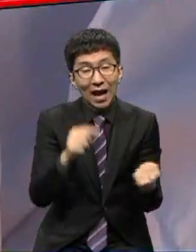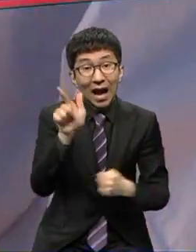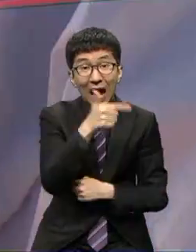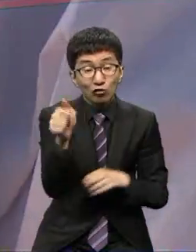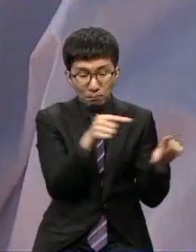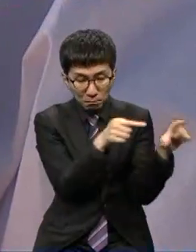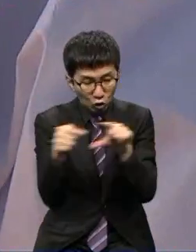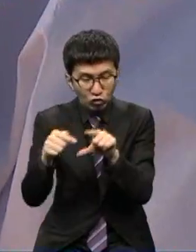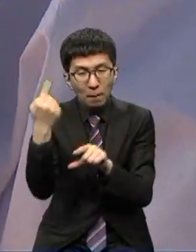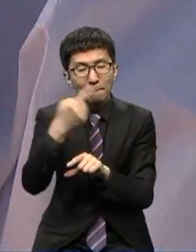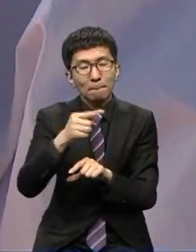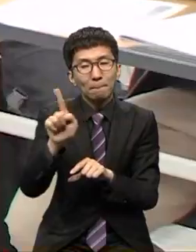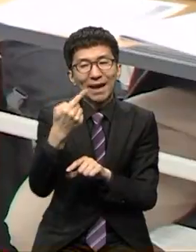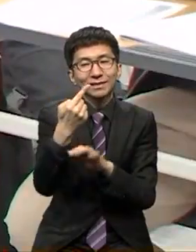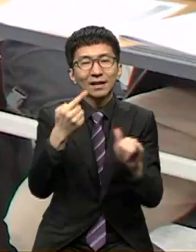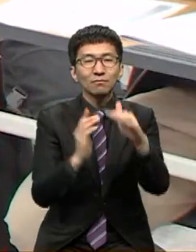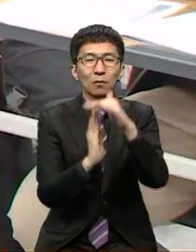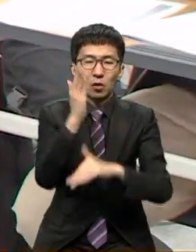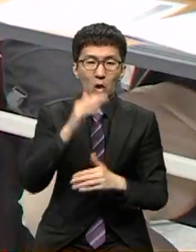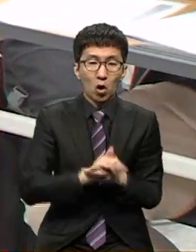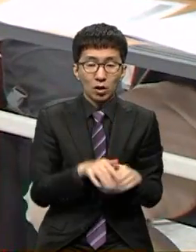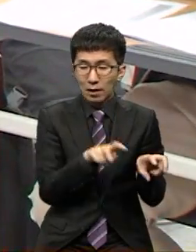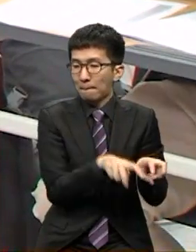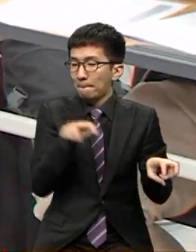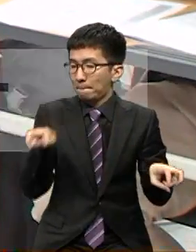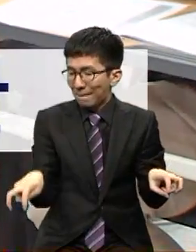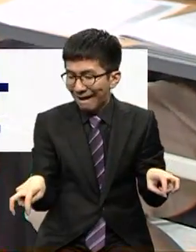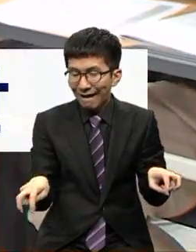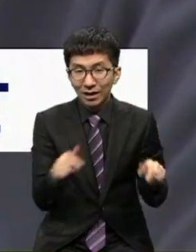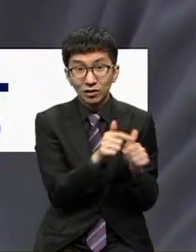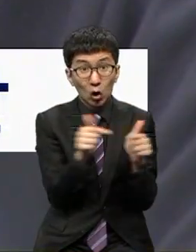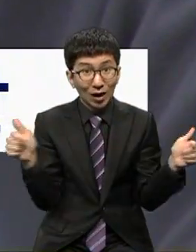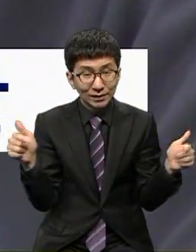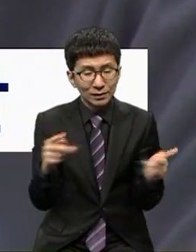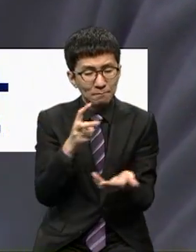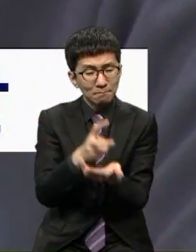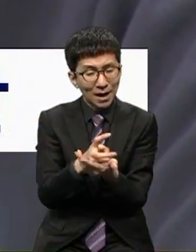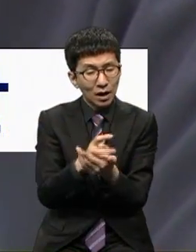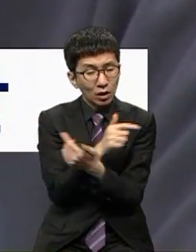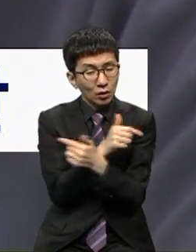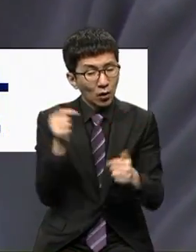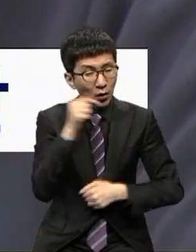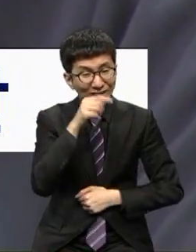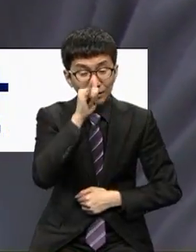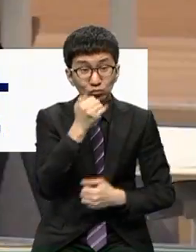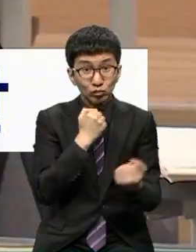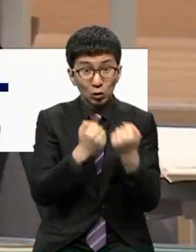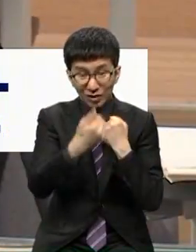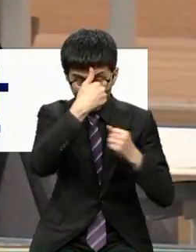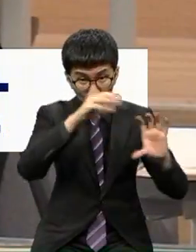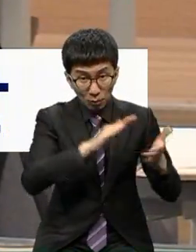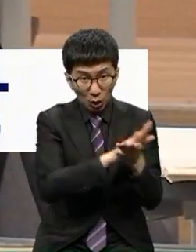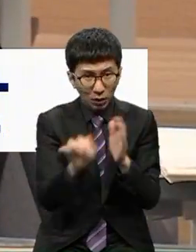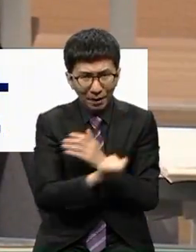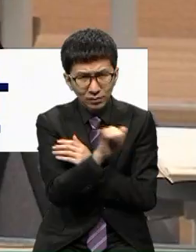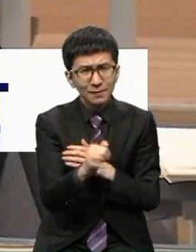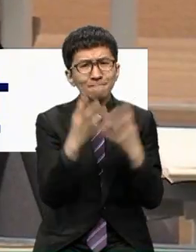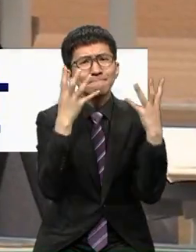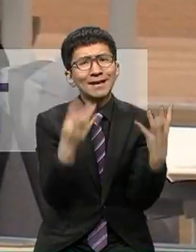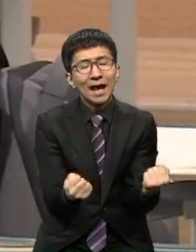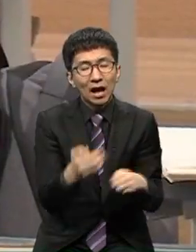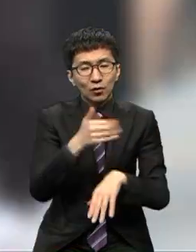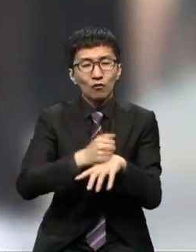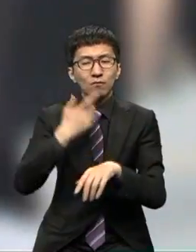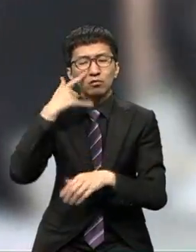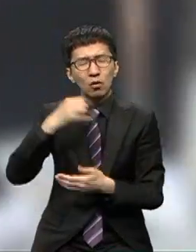있습니다. 좌석 두 칸 띄워 앉기 등 방역 수칙은 강화됐지만 최근 델타 변이까지 확산하면서 학부모 마음은 편치